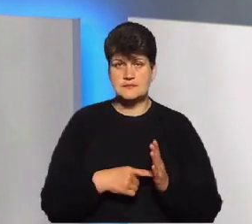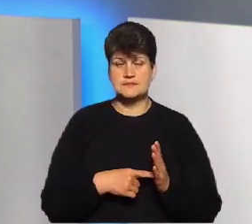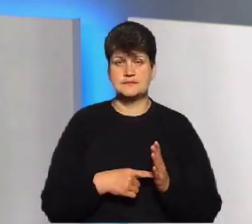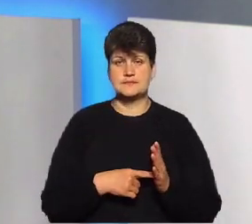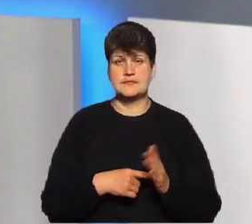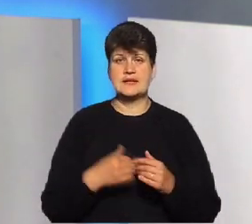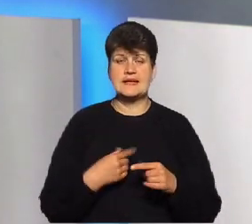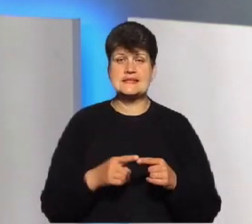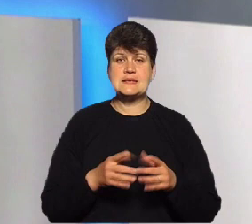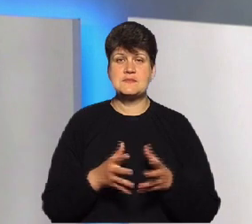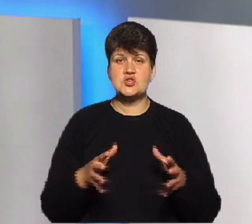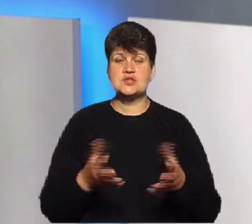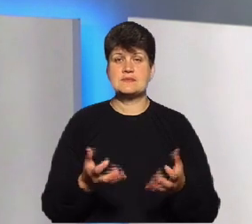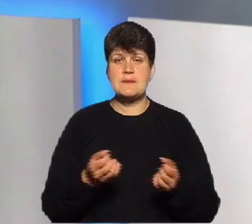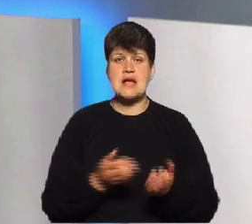як службу.